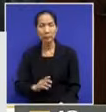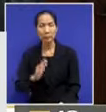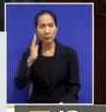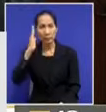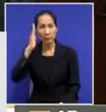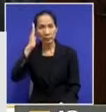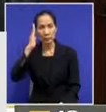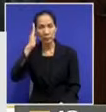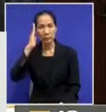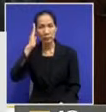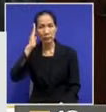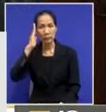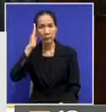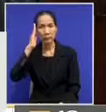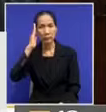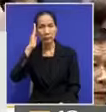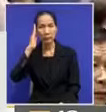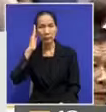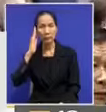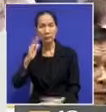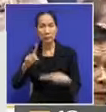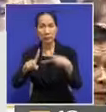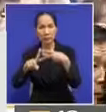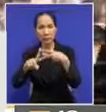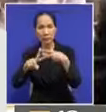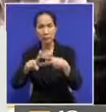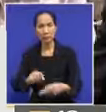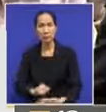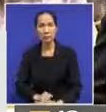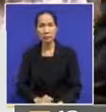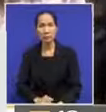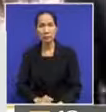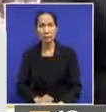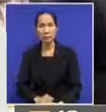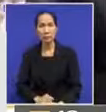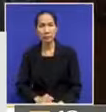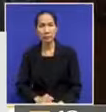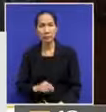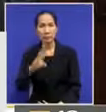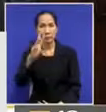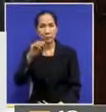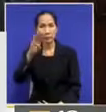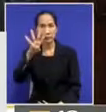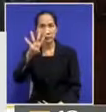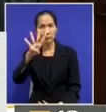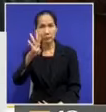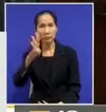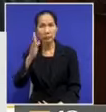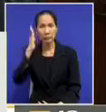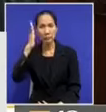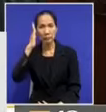รเจริญเชื้อ นายธนาธรจึงรุ่งเรืองกิจครับ 64นาย